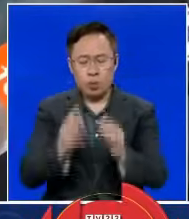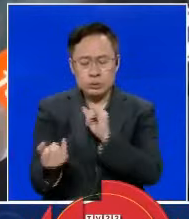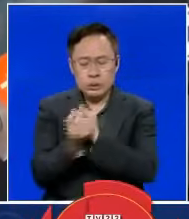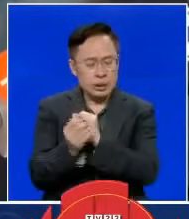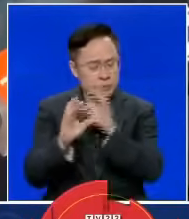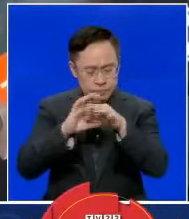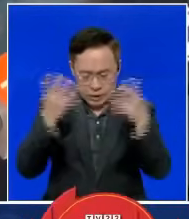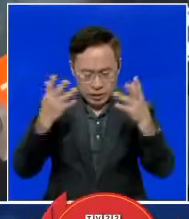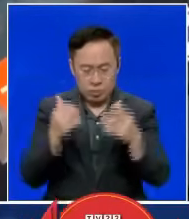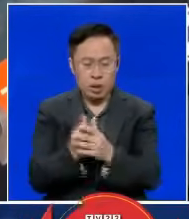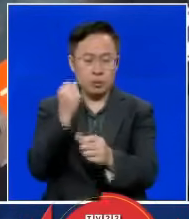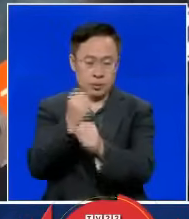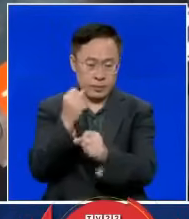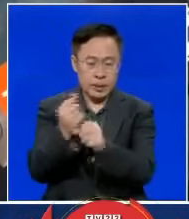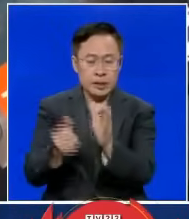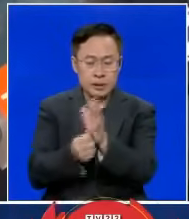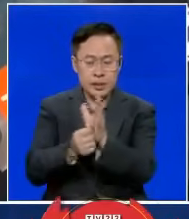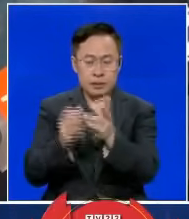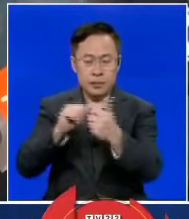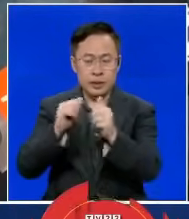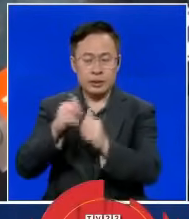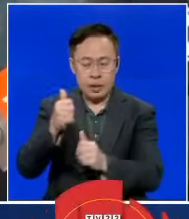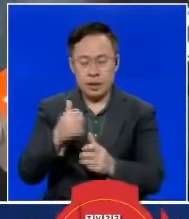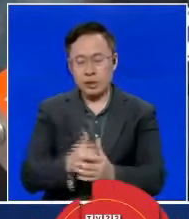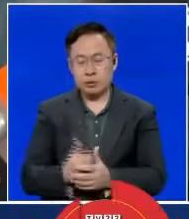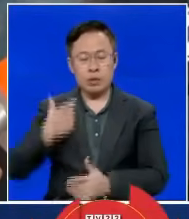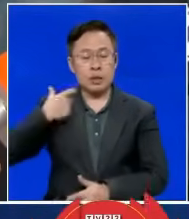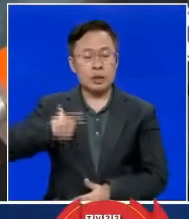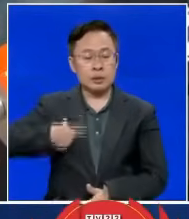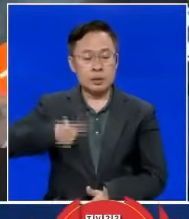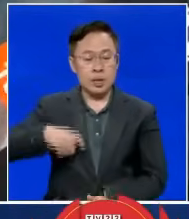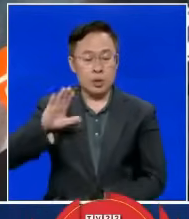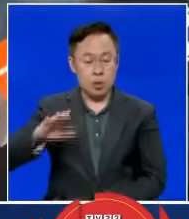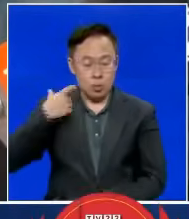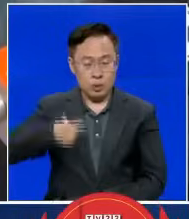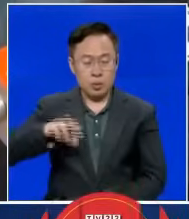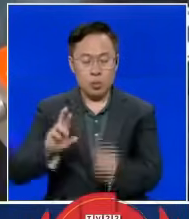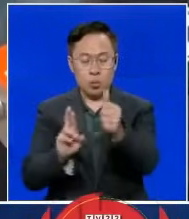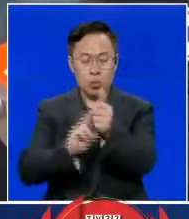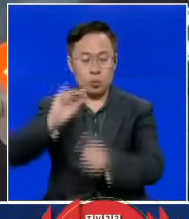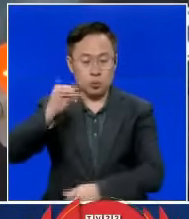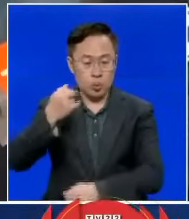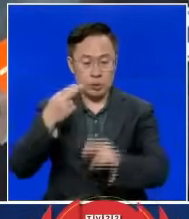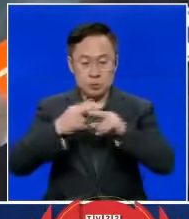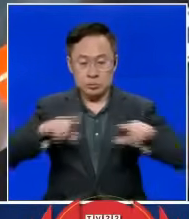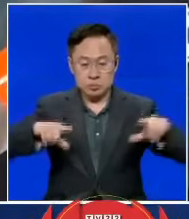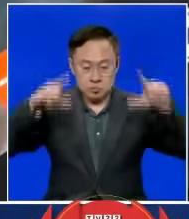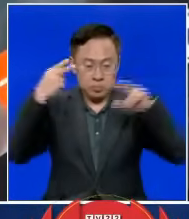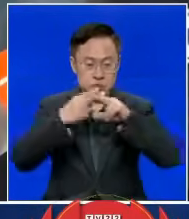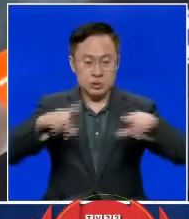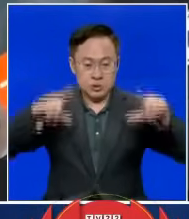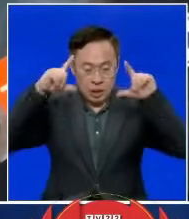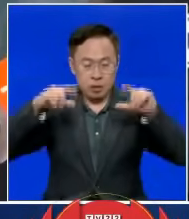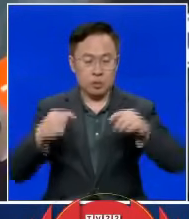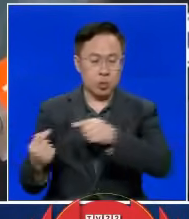แก้ปัญหาถามต่อว่าทนายฝั่งของบิ๊กโจ๊กเนี่ยค่อนข้างจะมีชื่อเสียงกังวลไหมถ้าอนาคตจะต้องไป